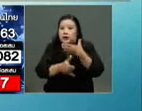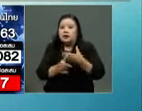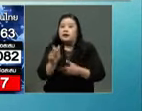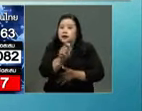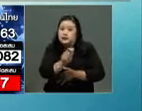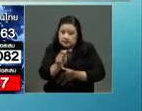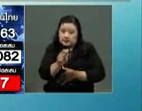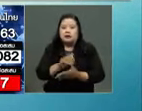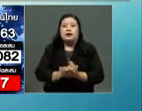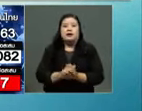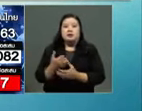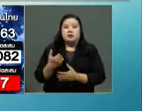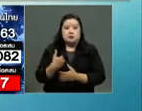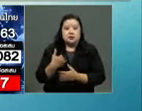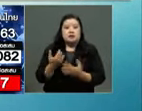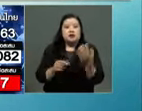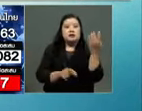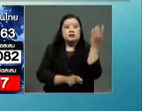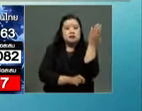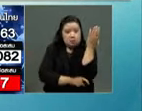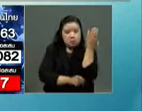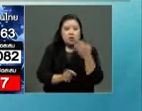อันดับแรกนะครับก็มีวงเอาไว้เนี่ยก็คือทางเอเชียของเรานะครับมีหลายประเทศบังคลาเทศสิงคโปร์uae